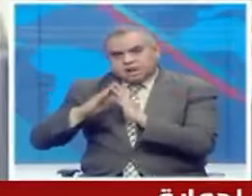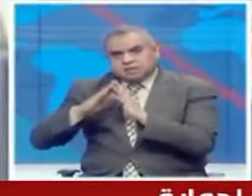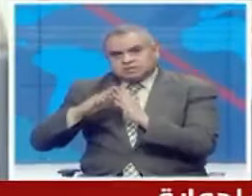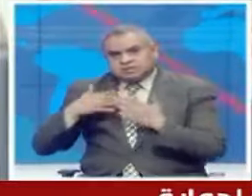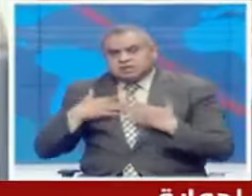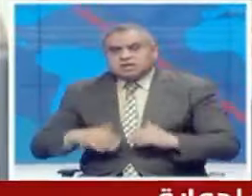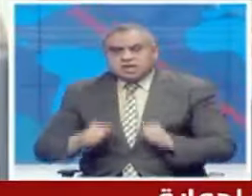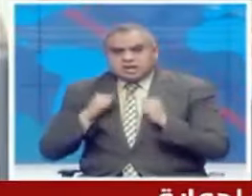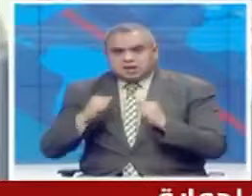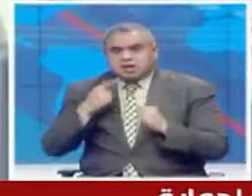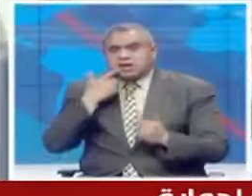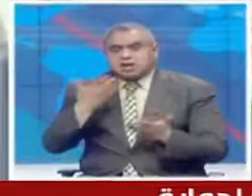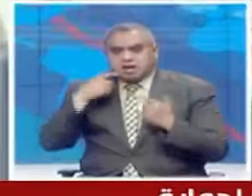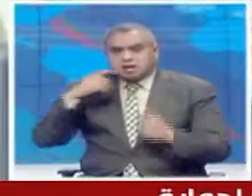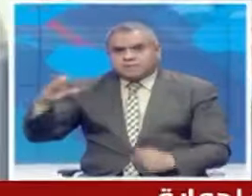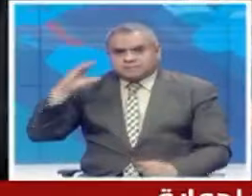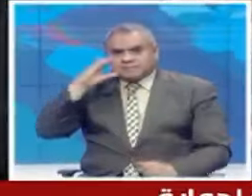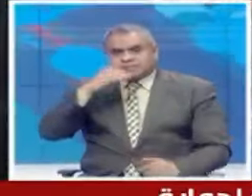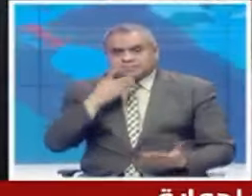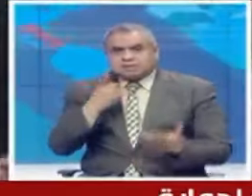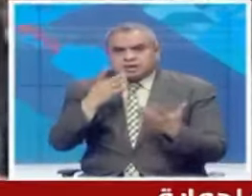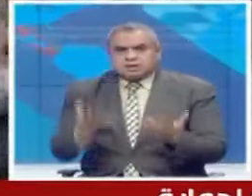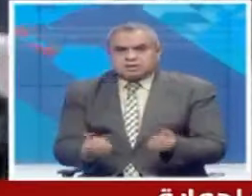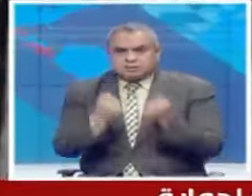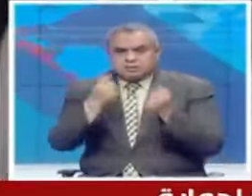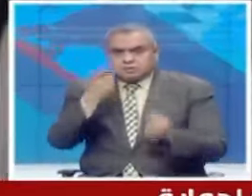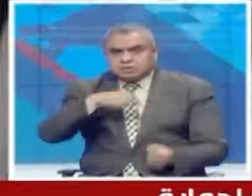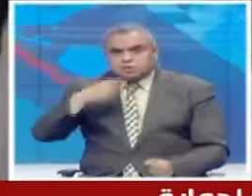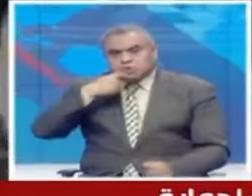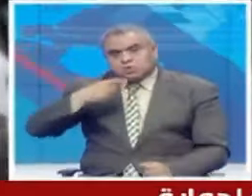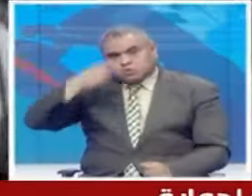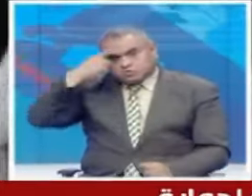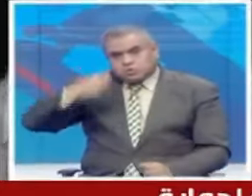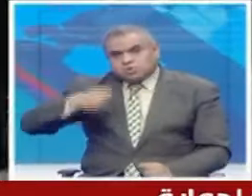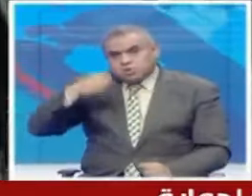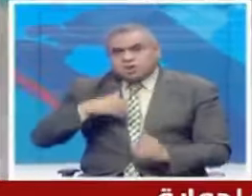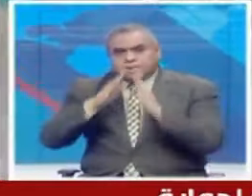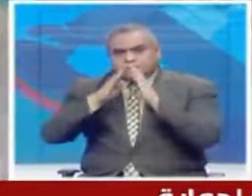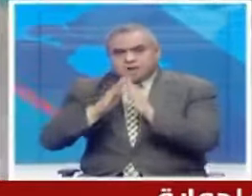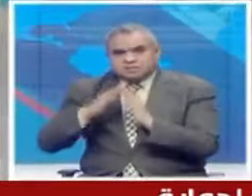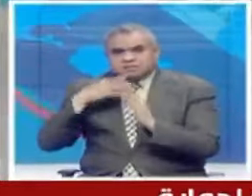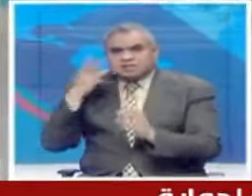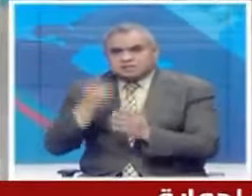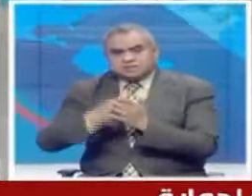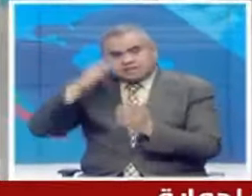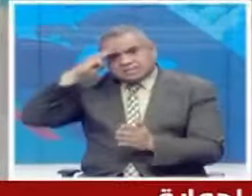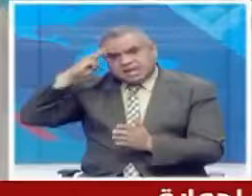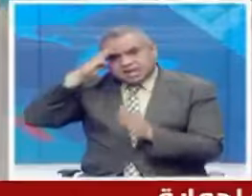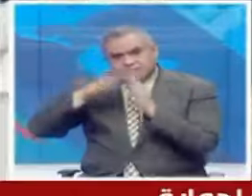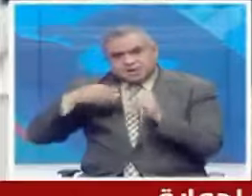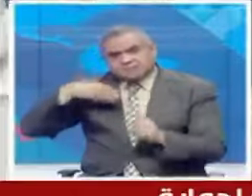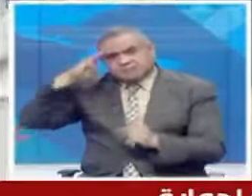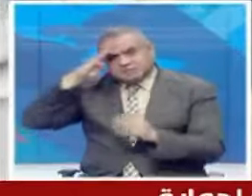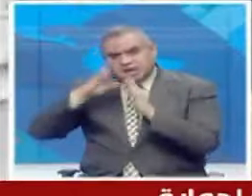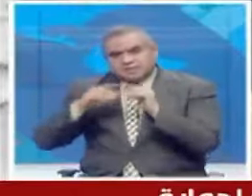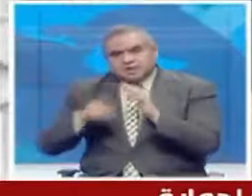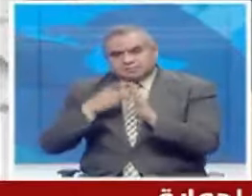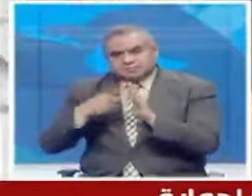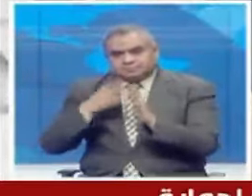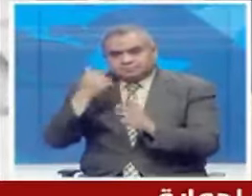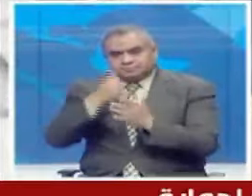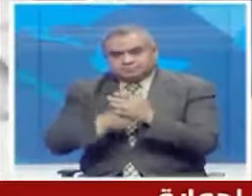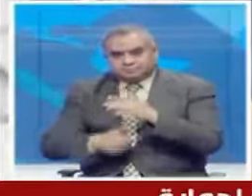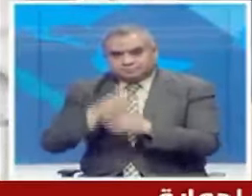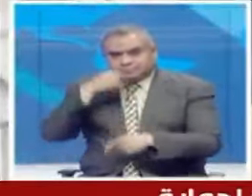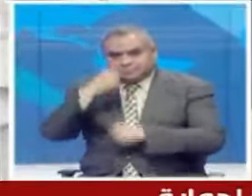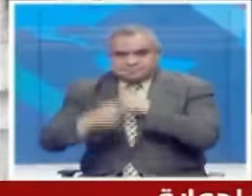عبد الفتاح السيسي اللي بنحبه كلنا. كل سنة وهم كلهم طيبين ومصر طيبة. تحيا مصر تحيا مصر تحيا مصر. هكذا هي